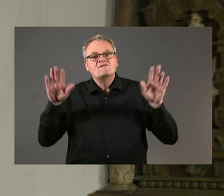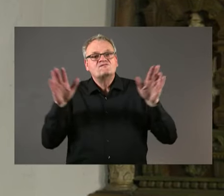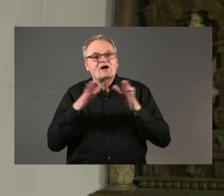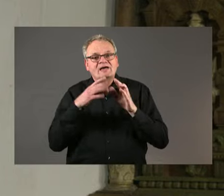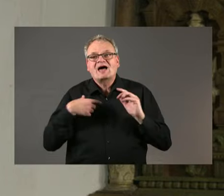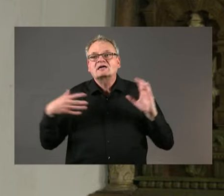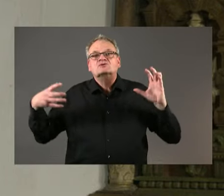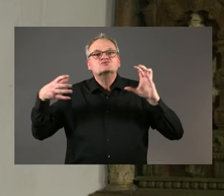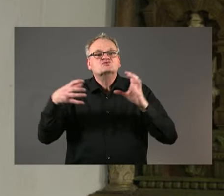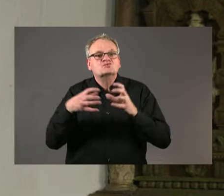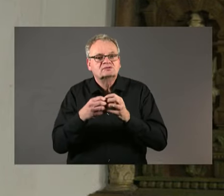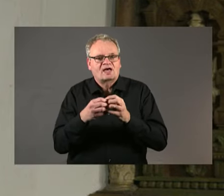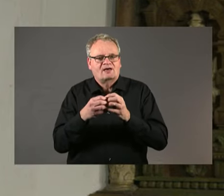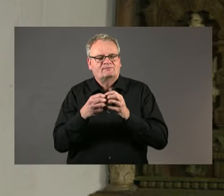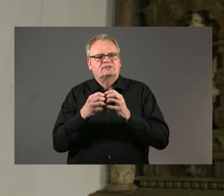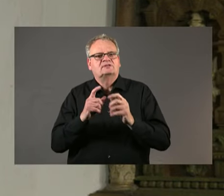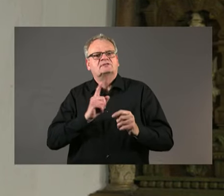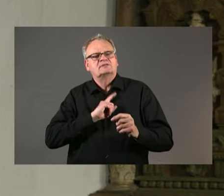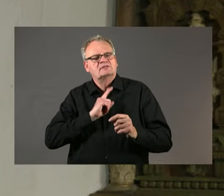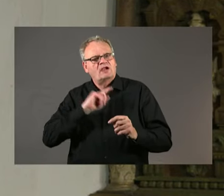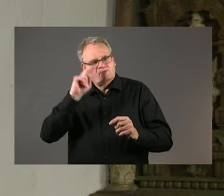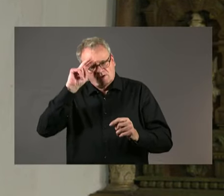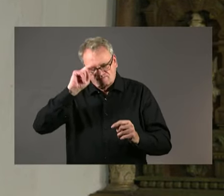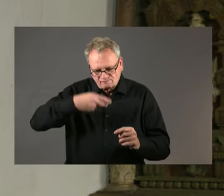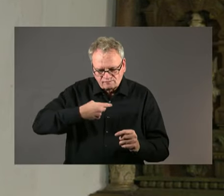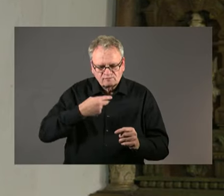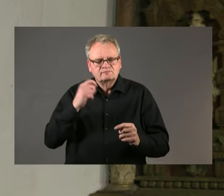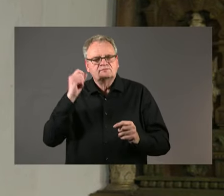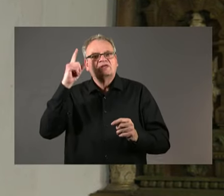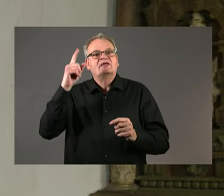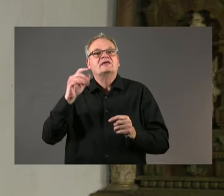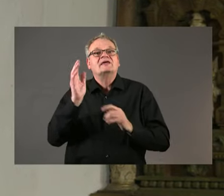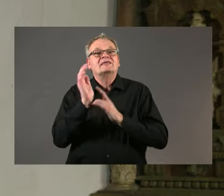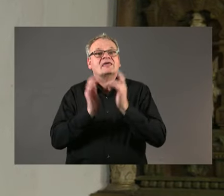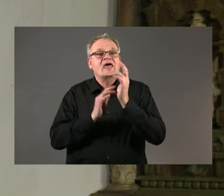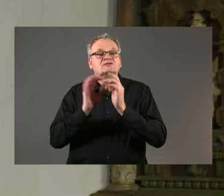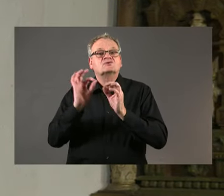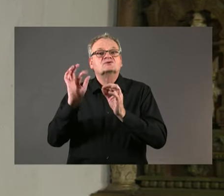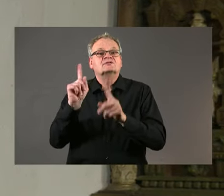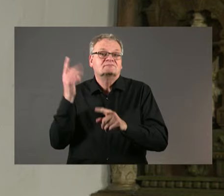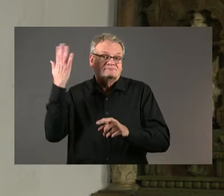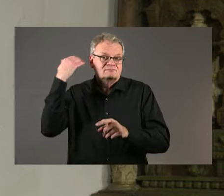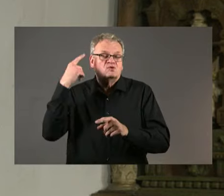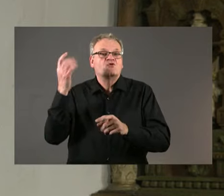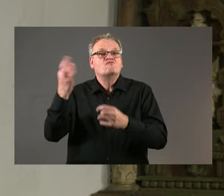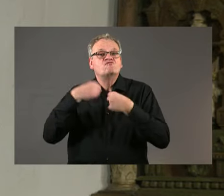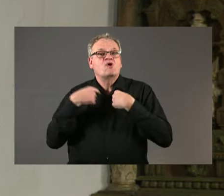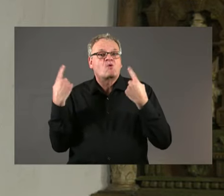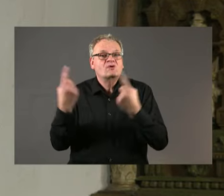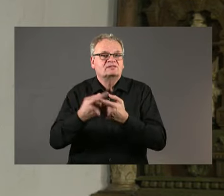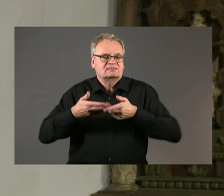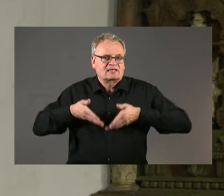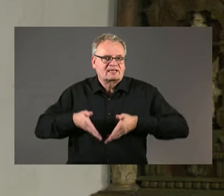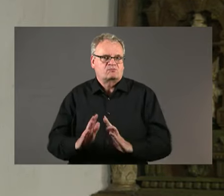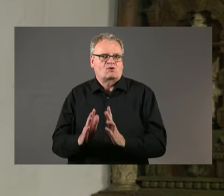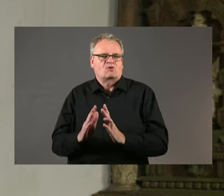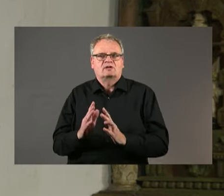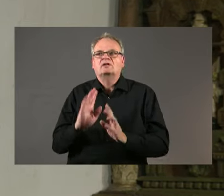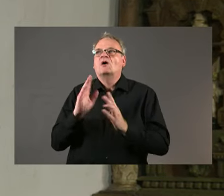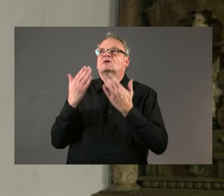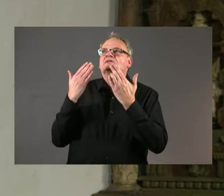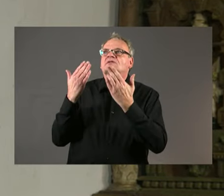erleben dürfen und uns wieder bewusst werden kann, dass Jesus für uns geboren wurde. Danke für die Kraft, die du uns geschenkt